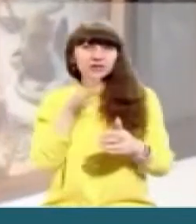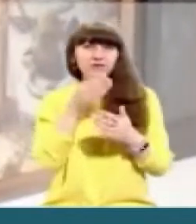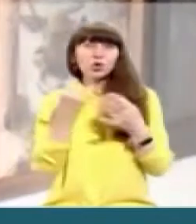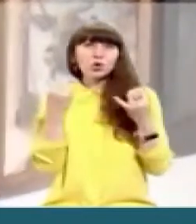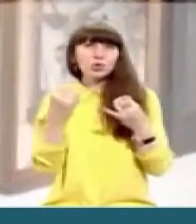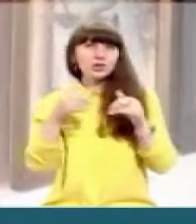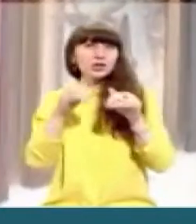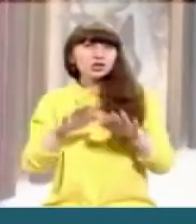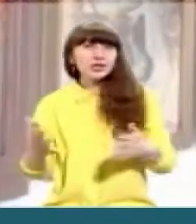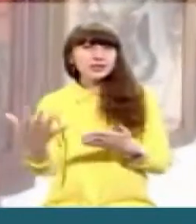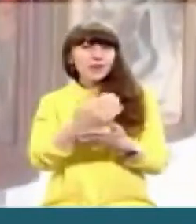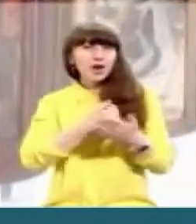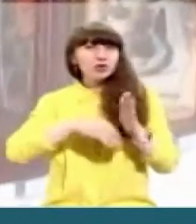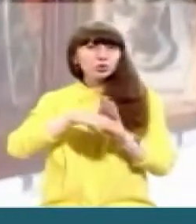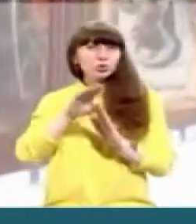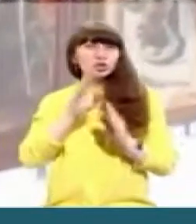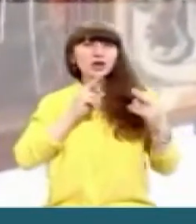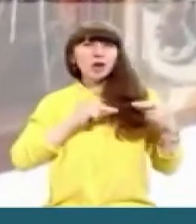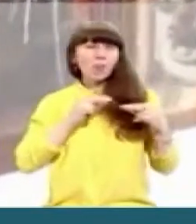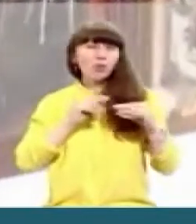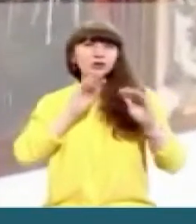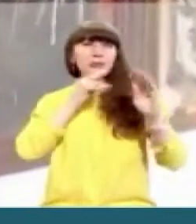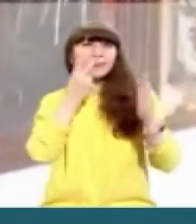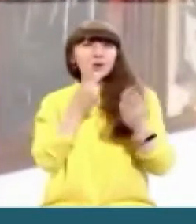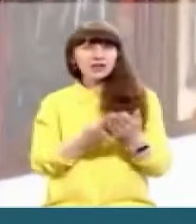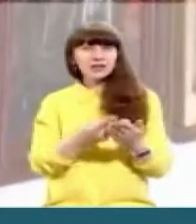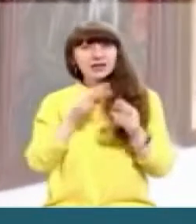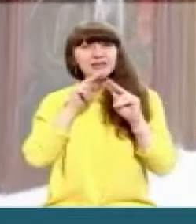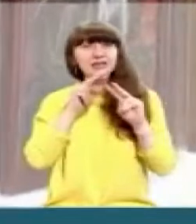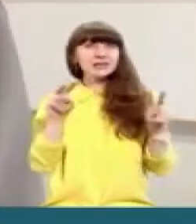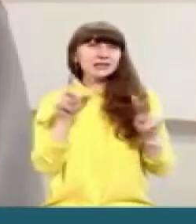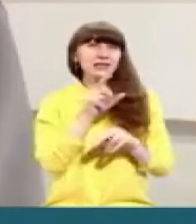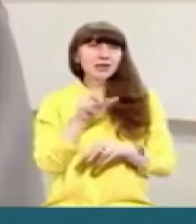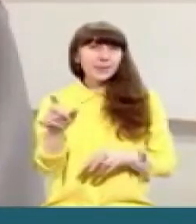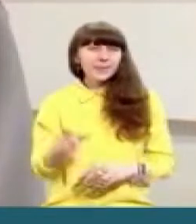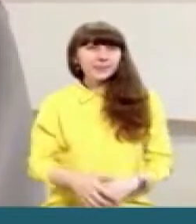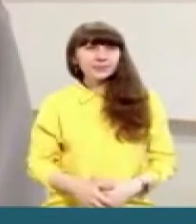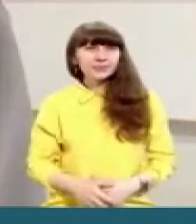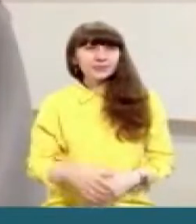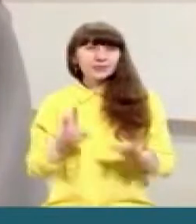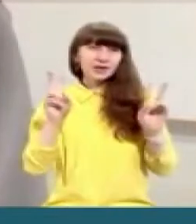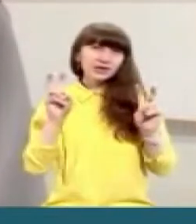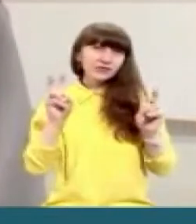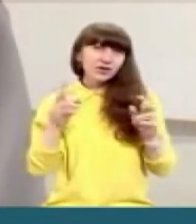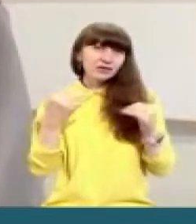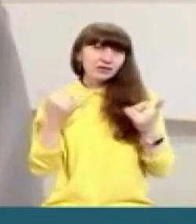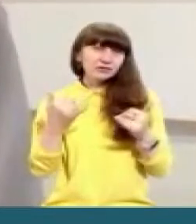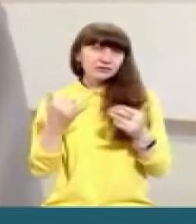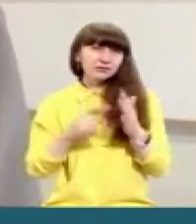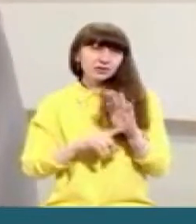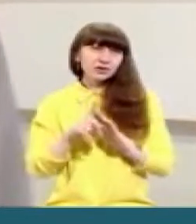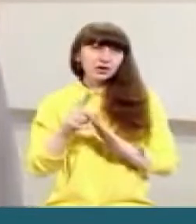юбилей он решил собрать свои лучшие работы воедино и представить их широкой публике название пришло спонтанно ну во-первых